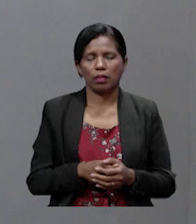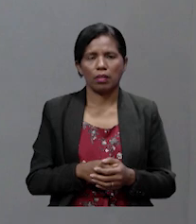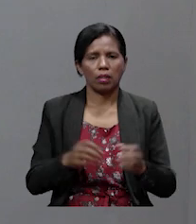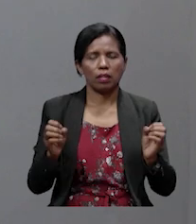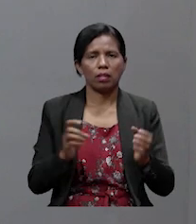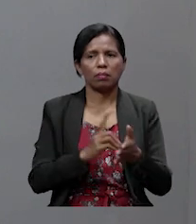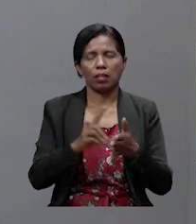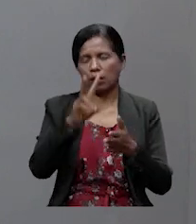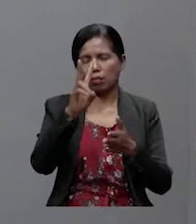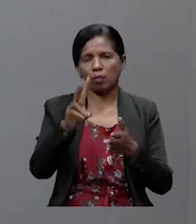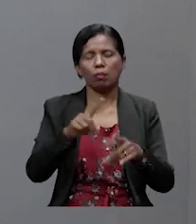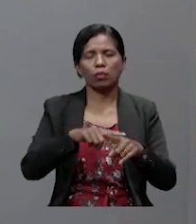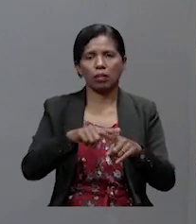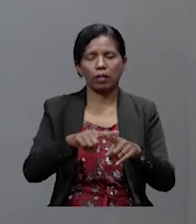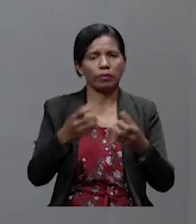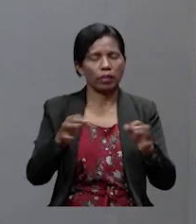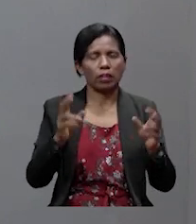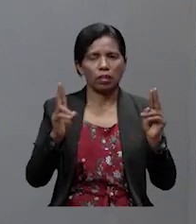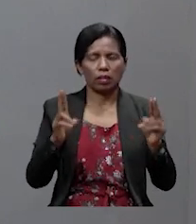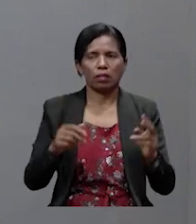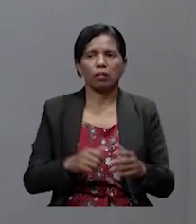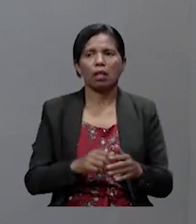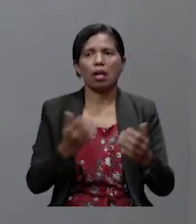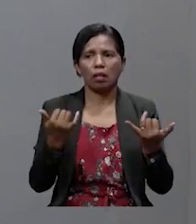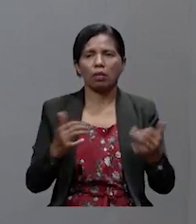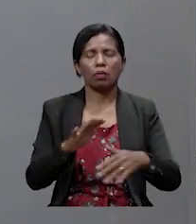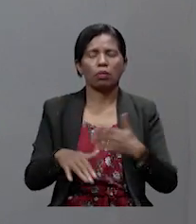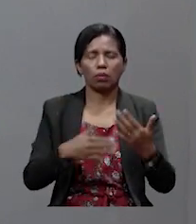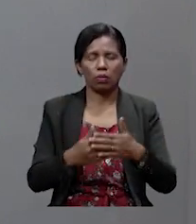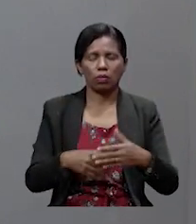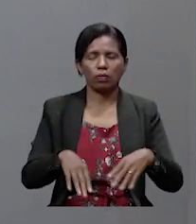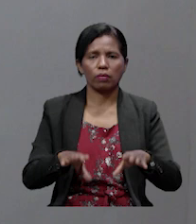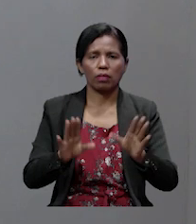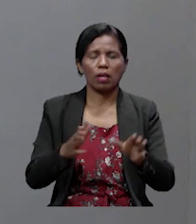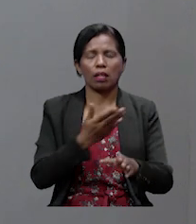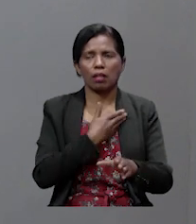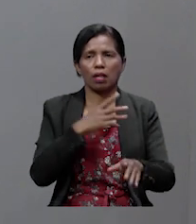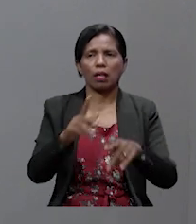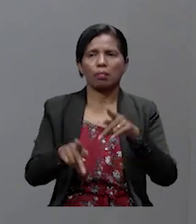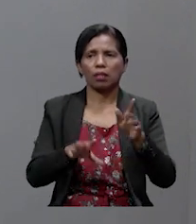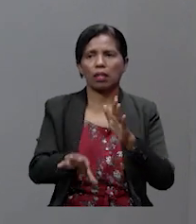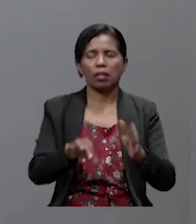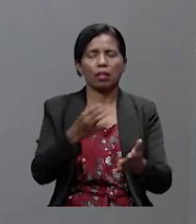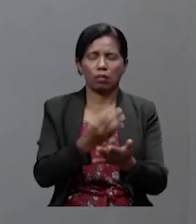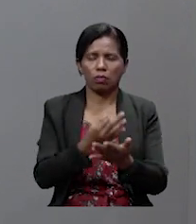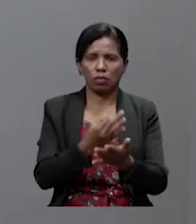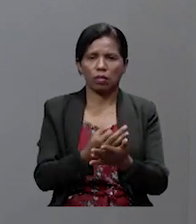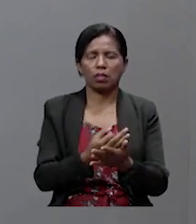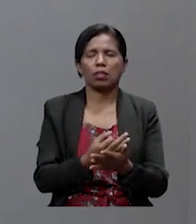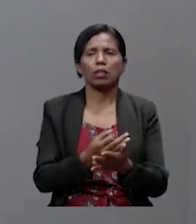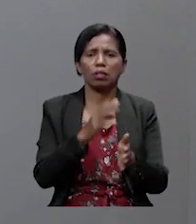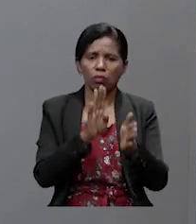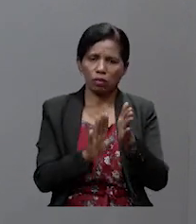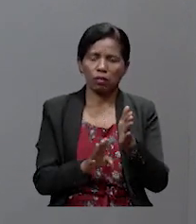la to semana rua pulsa ne hutul lastri. Agora buat hutu tu folin saya na sana depois itu nya pubu sira mus hetan osaras kata.